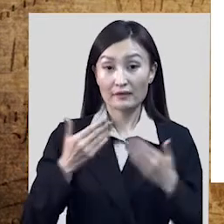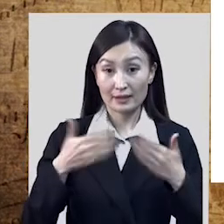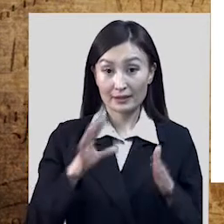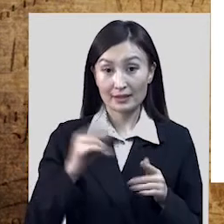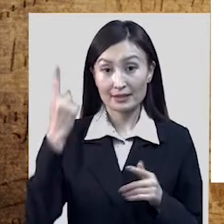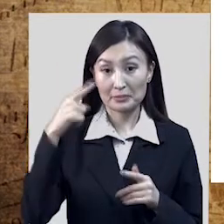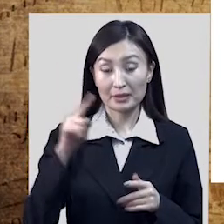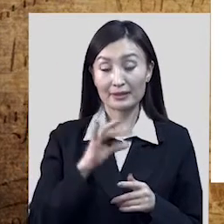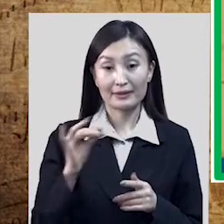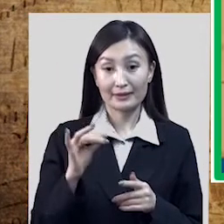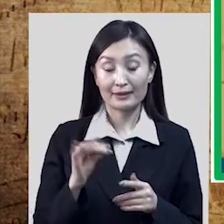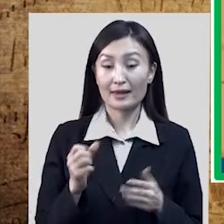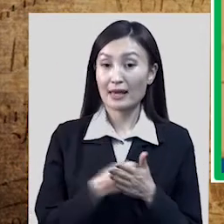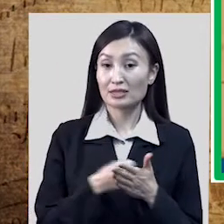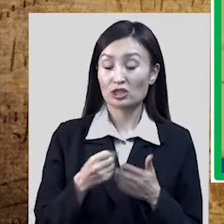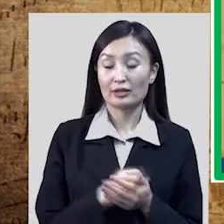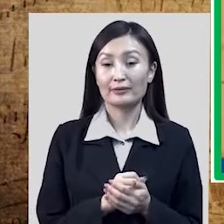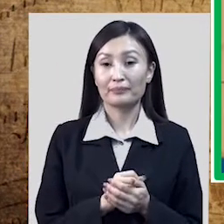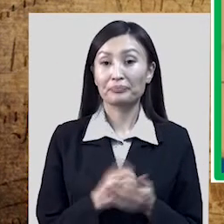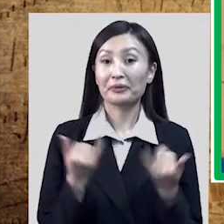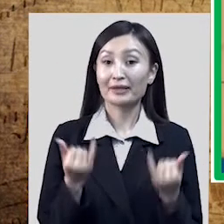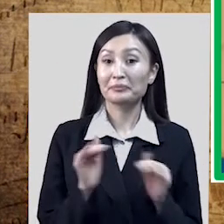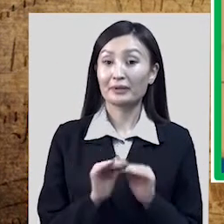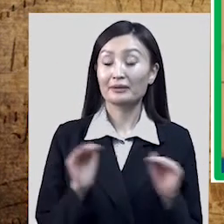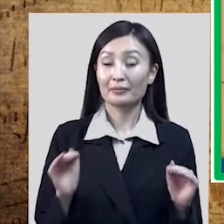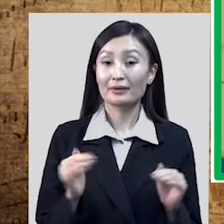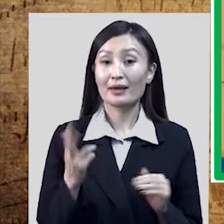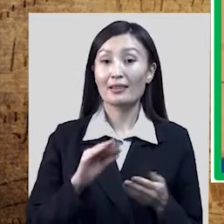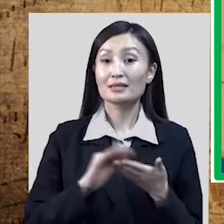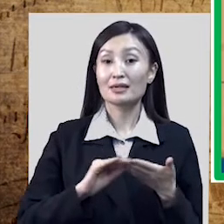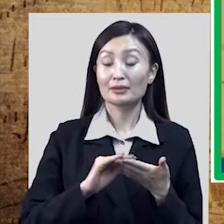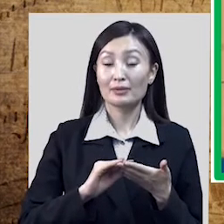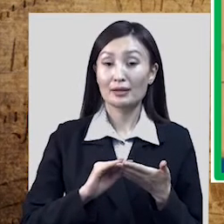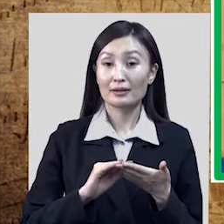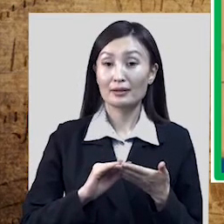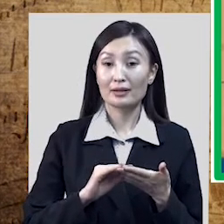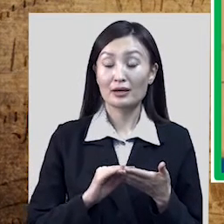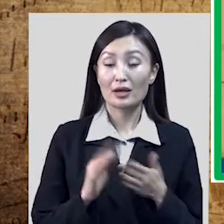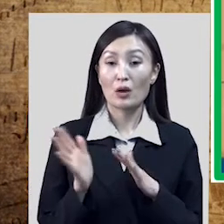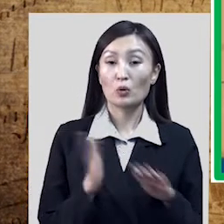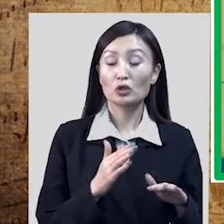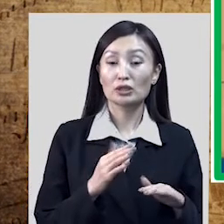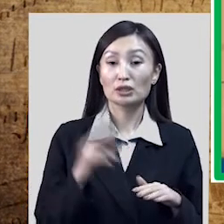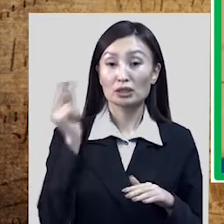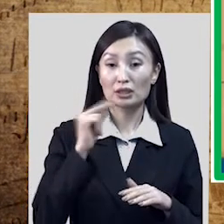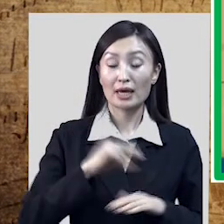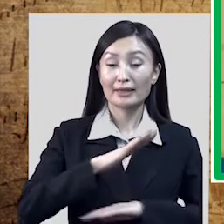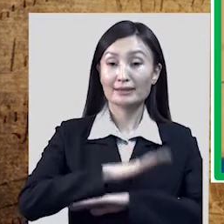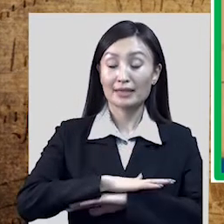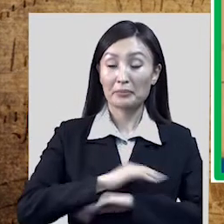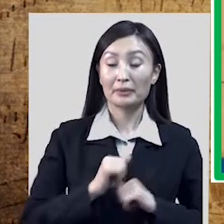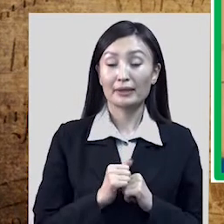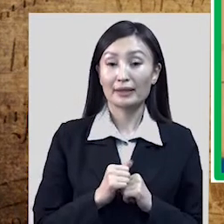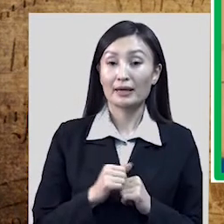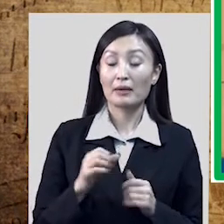изобретение и достижения а теперь ребята для закрепления пройденные нами темы давайте попытаемся